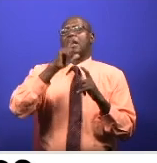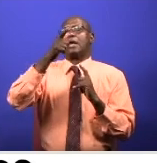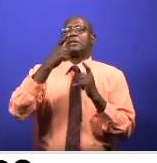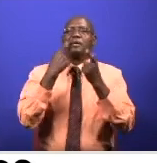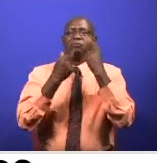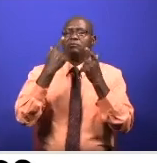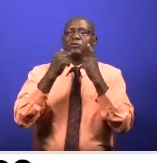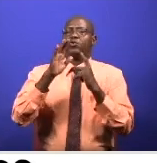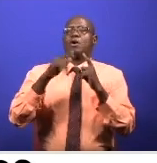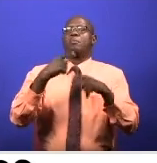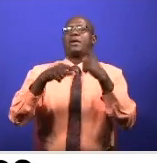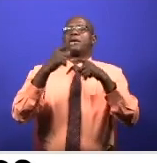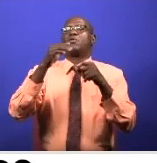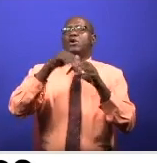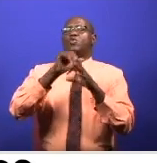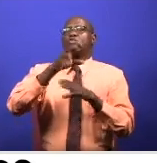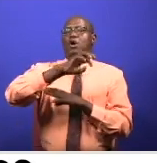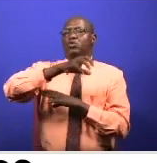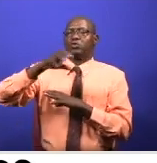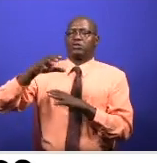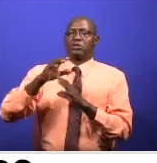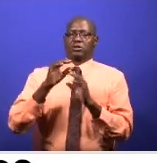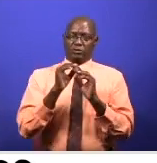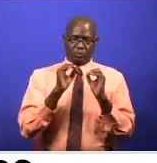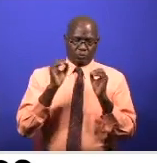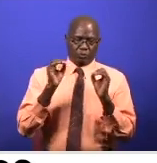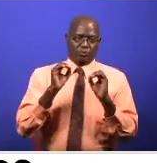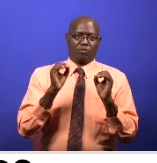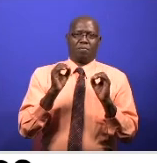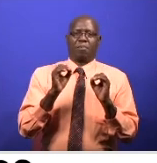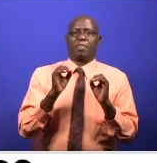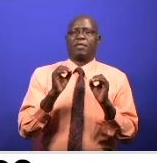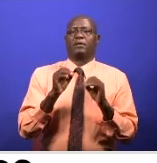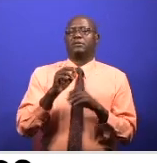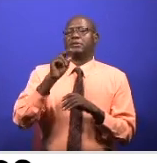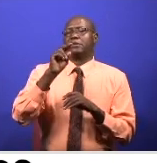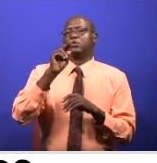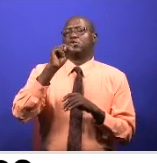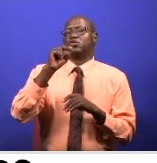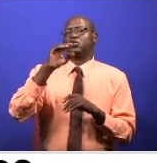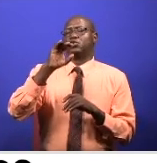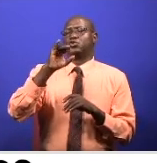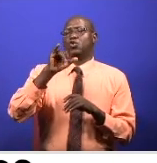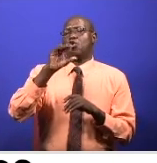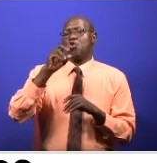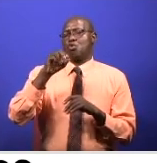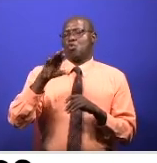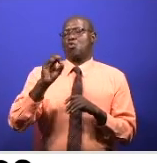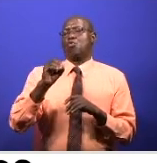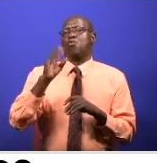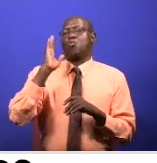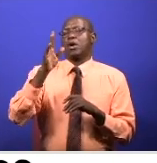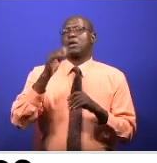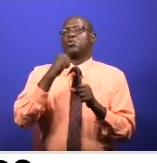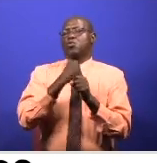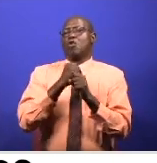katika constituency zenu. Dindi Nyoro atakuwa anafanya finalization ya report yake ya budget. Sasa